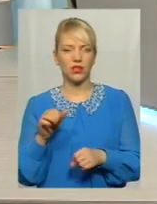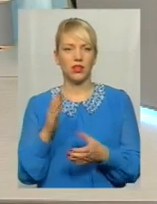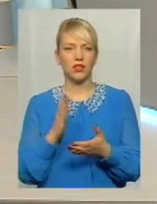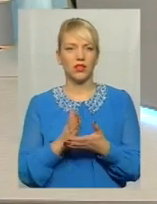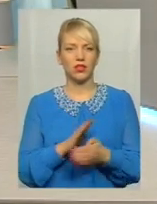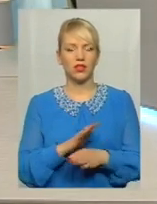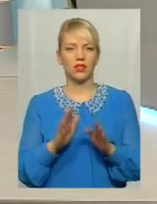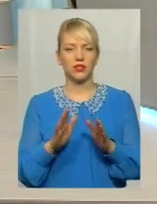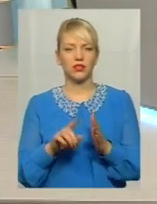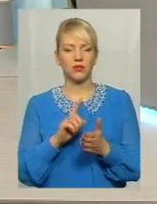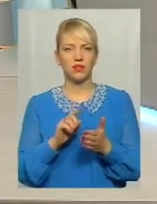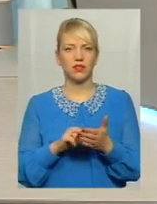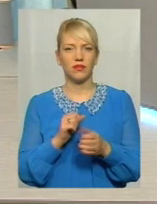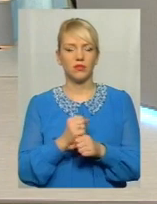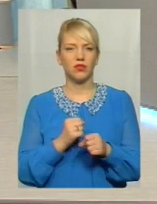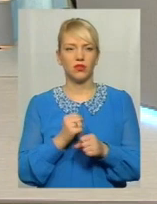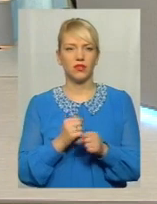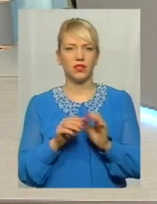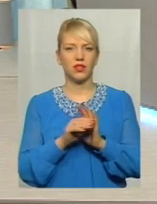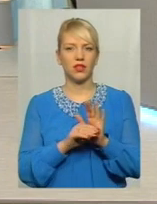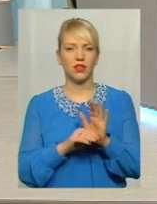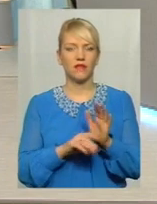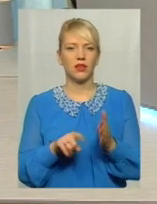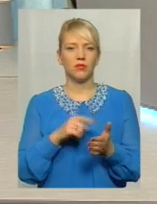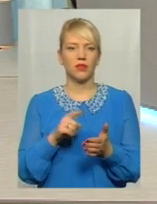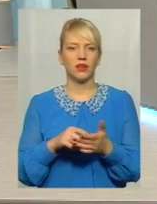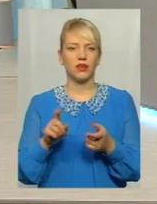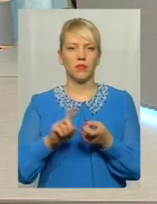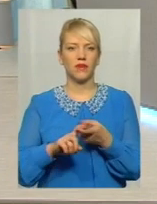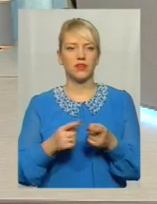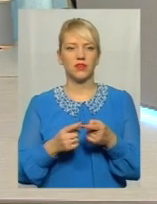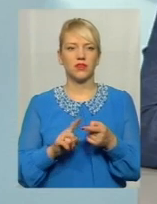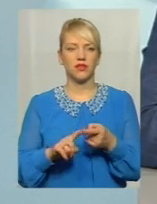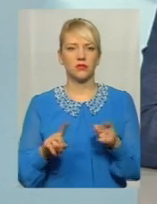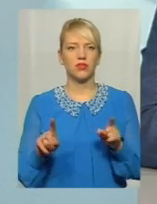ще питання на відпрацьованих графіків, питання дане пов'язане в зв'язку з тим, що